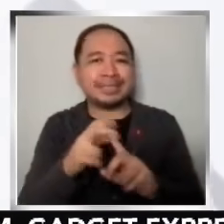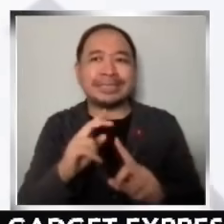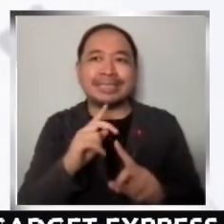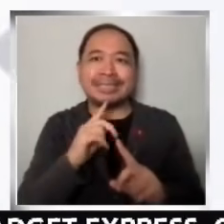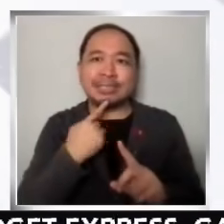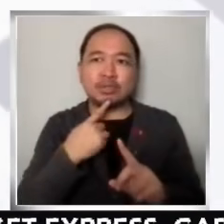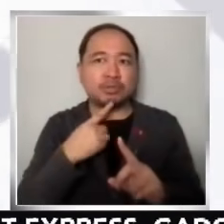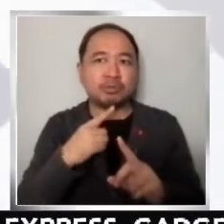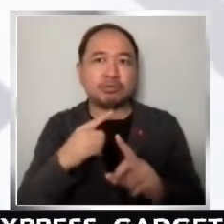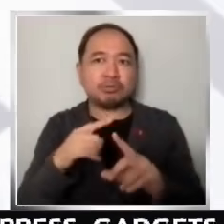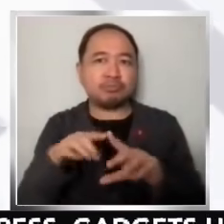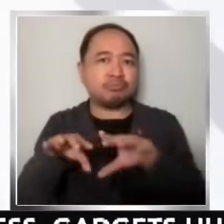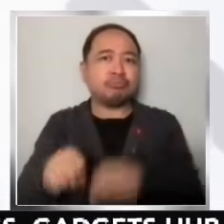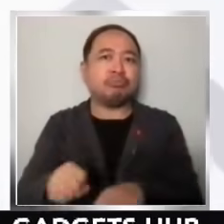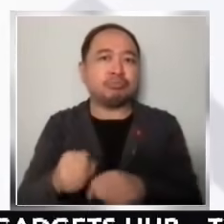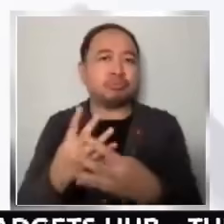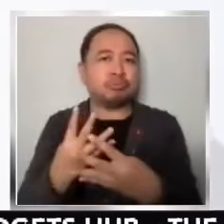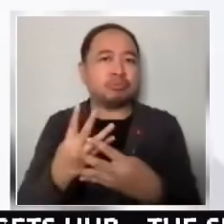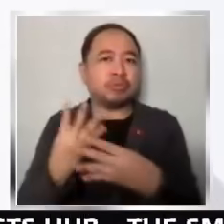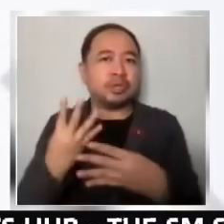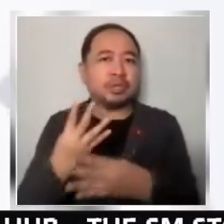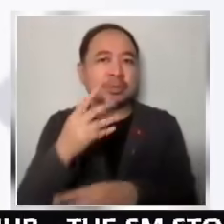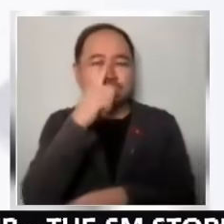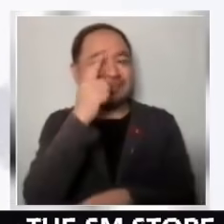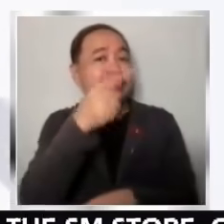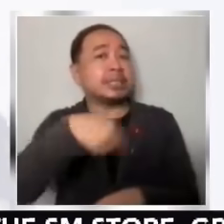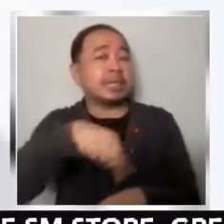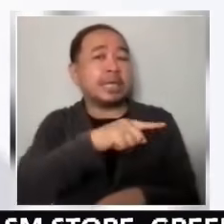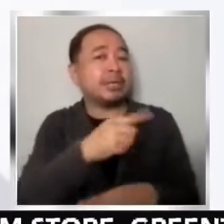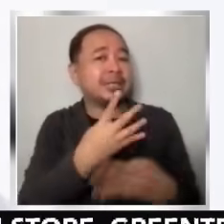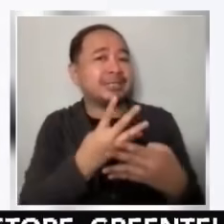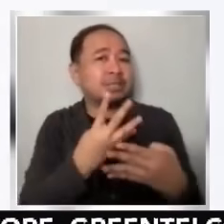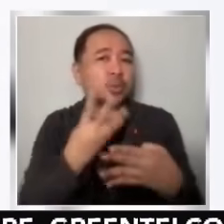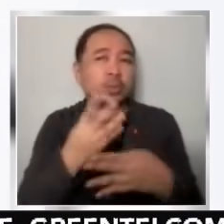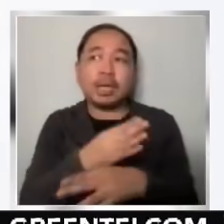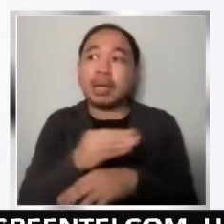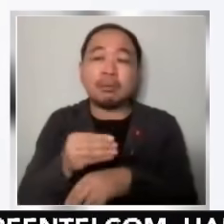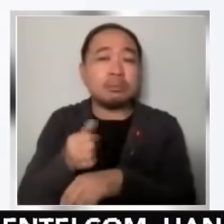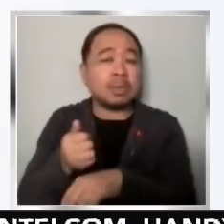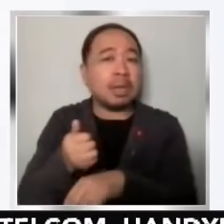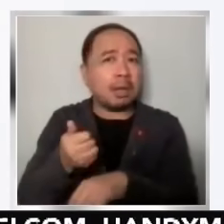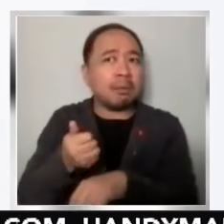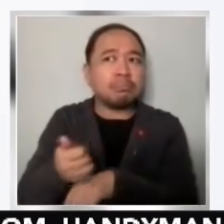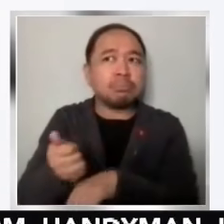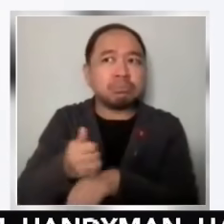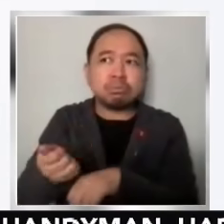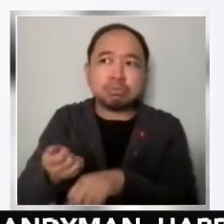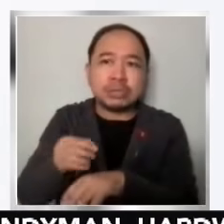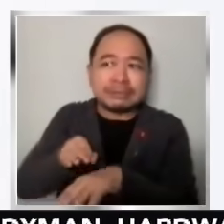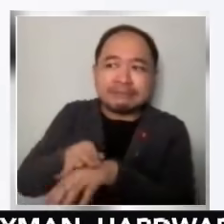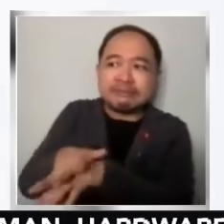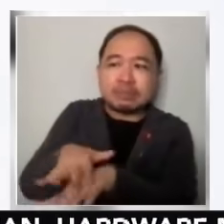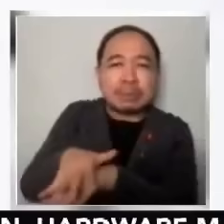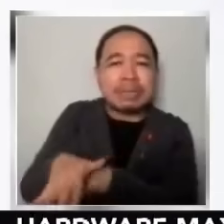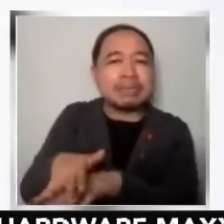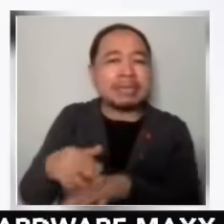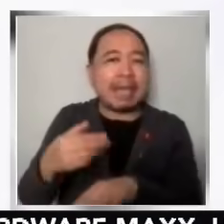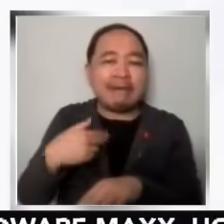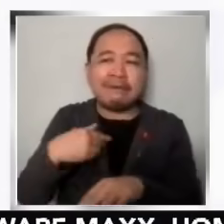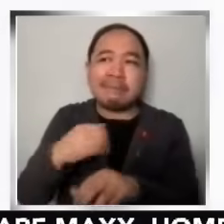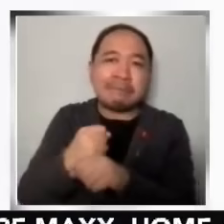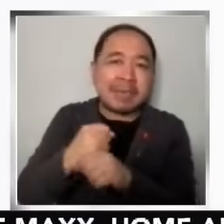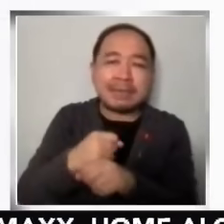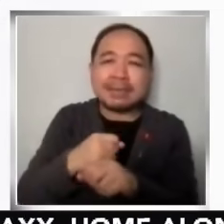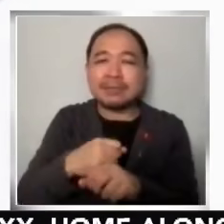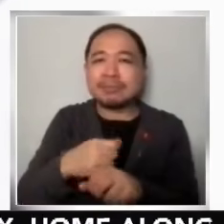sila yung kumidnap sa mga bata at sinulsulan pa nila. Nagawa pa ng mga affidavit parang